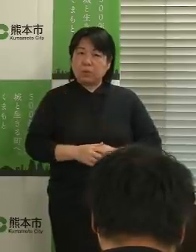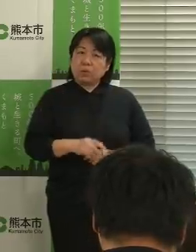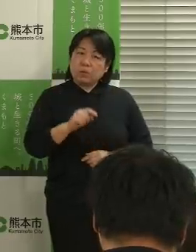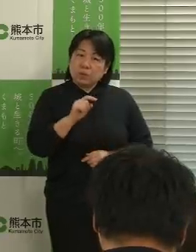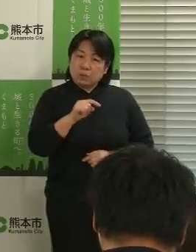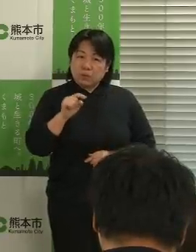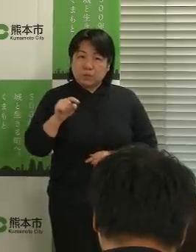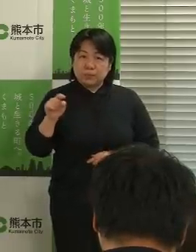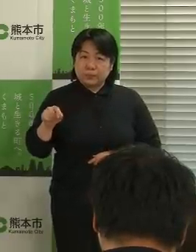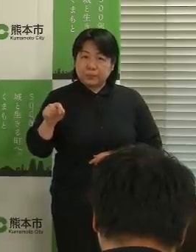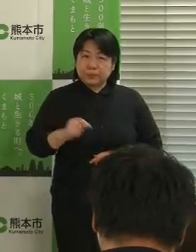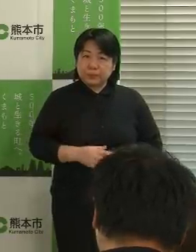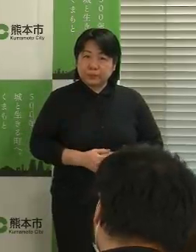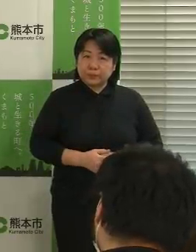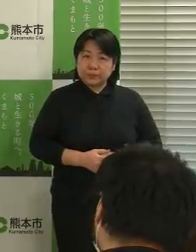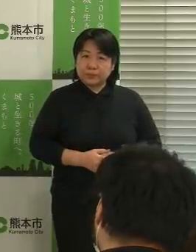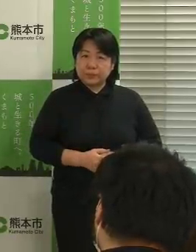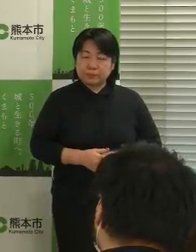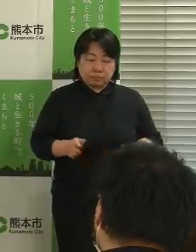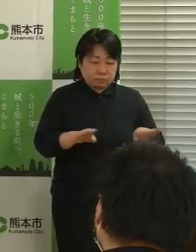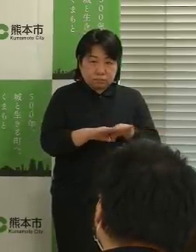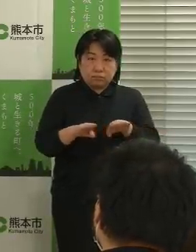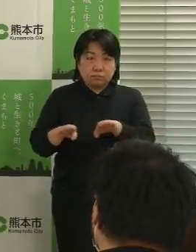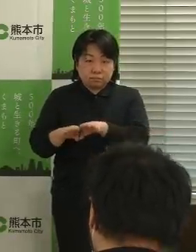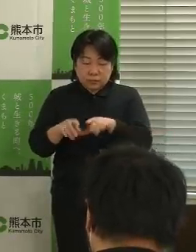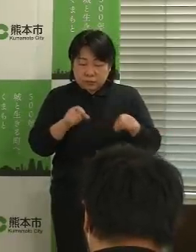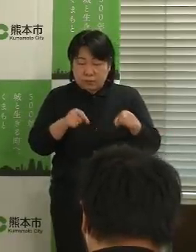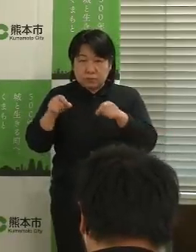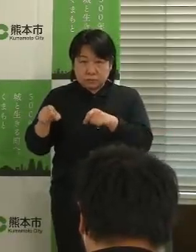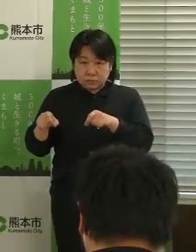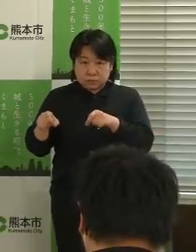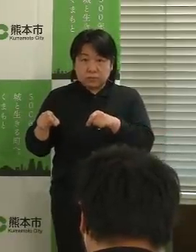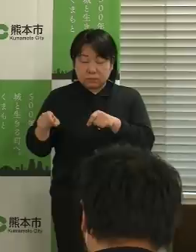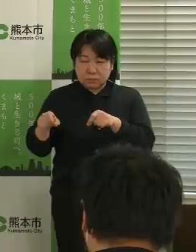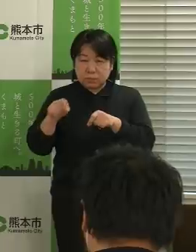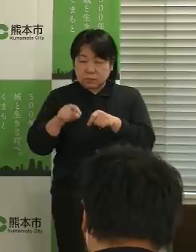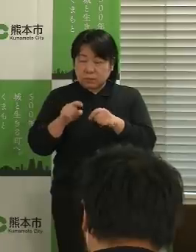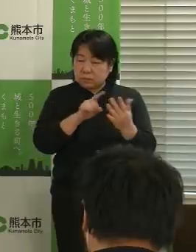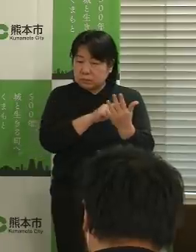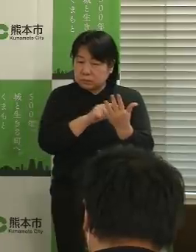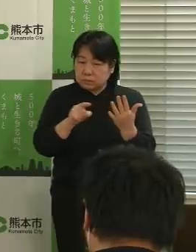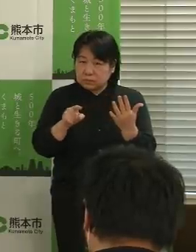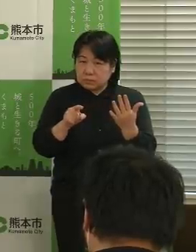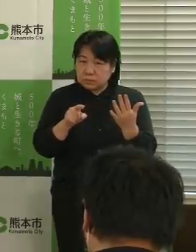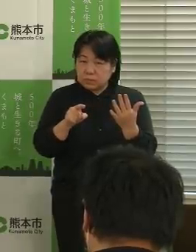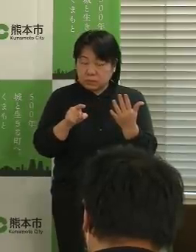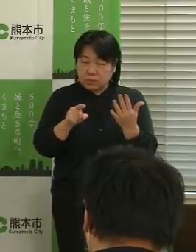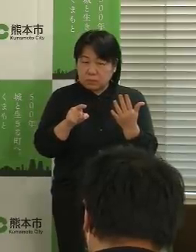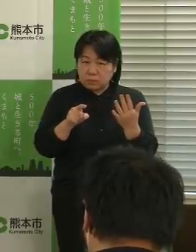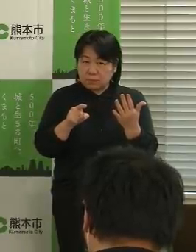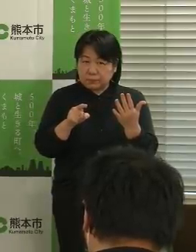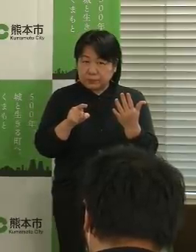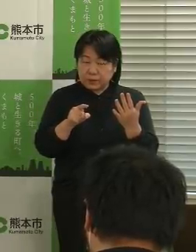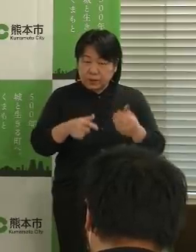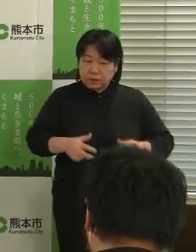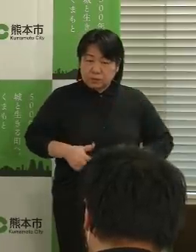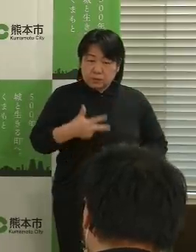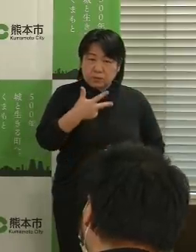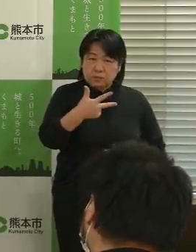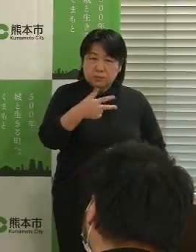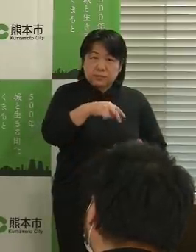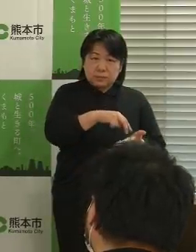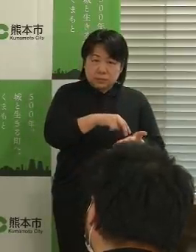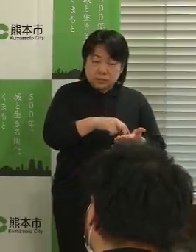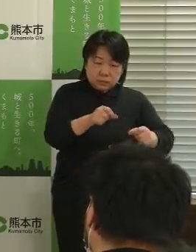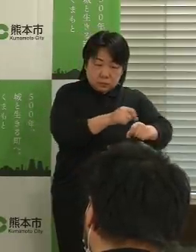の、休校措置の延長ですけれども、はい、これは対象は一律熊本市立の特